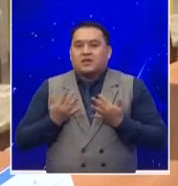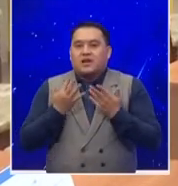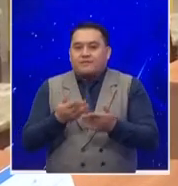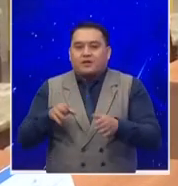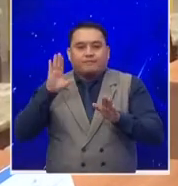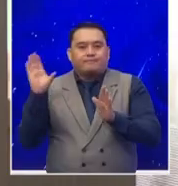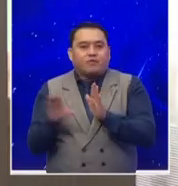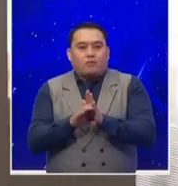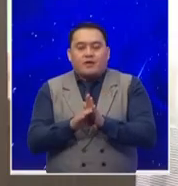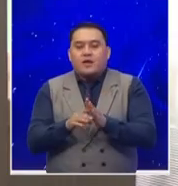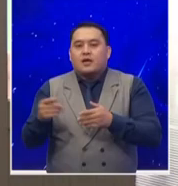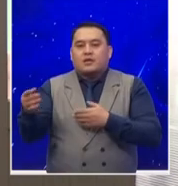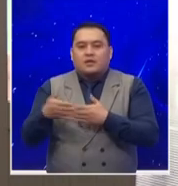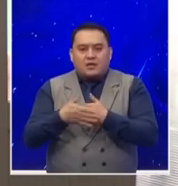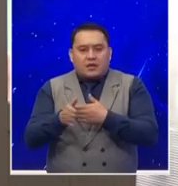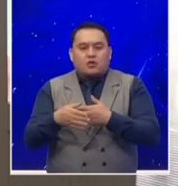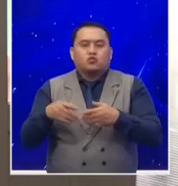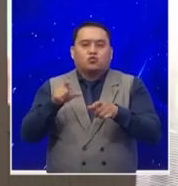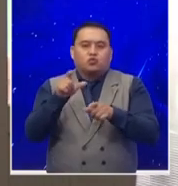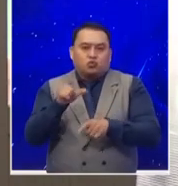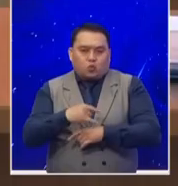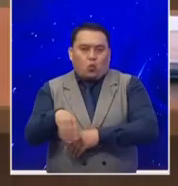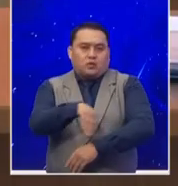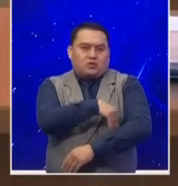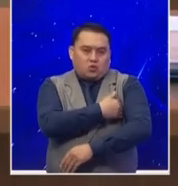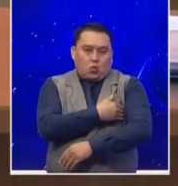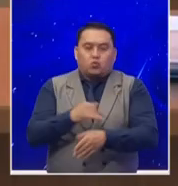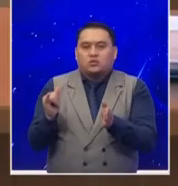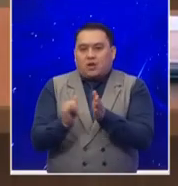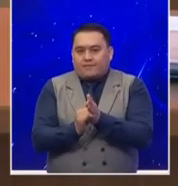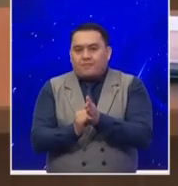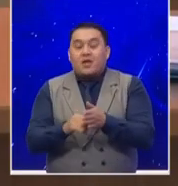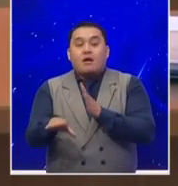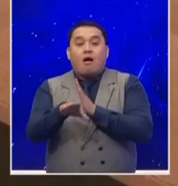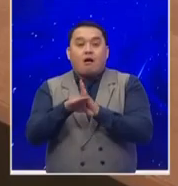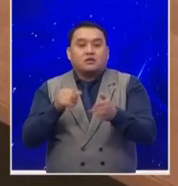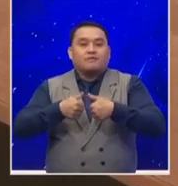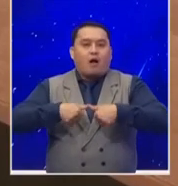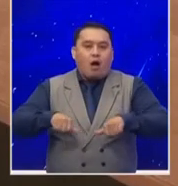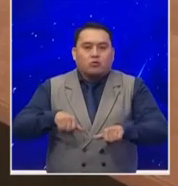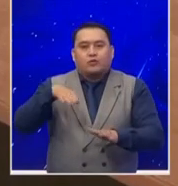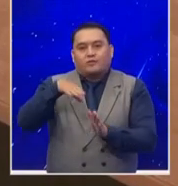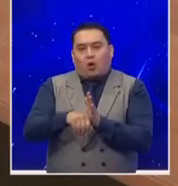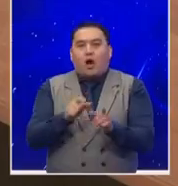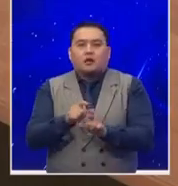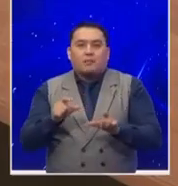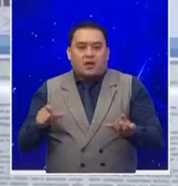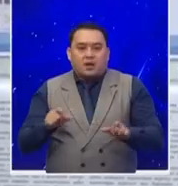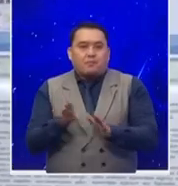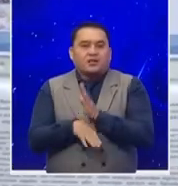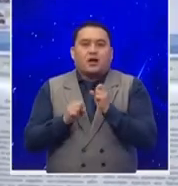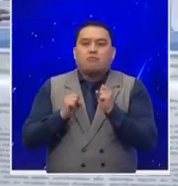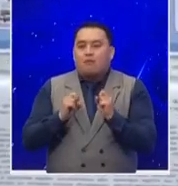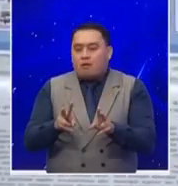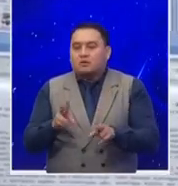сақтап отыруда. Кіреберісте әр үстел басында термометрлер, антисептиктер қойылған. Егер сайлау комиссиясының құрамы жағынан азаматтардың қауіпсіздігі